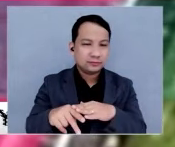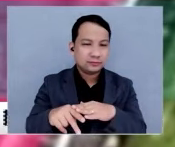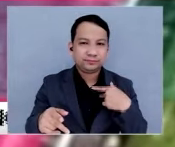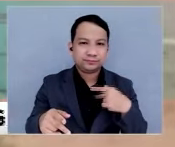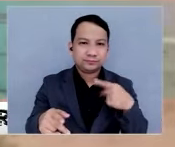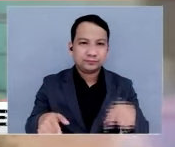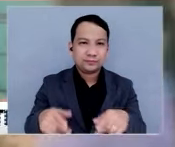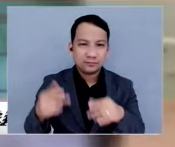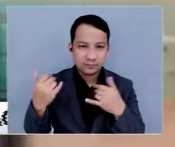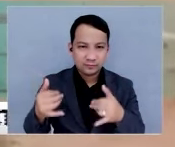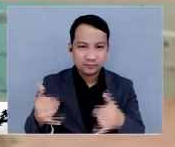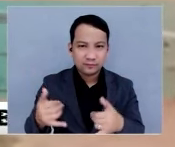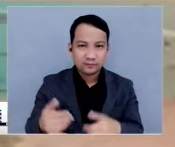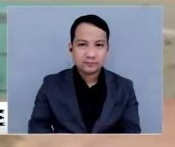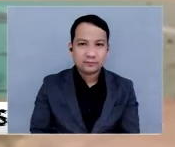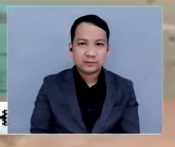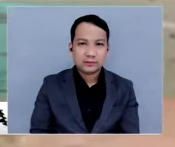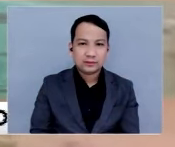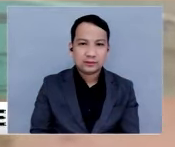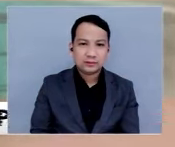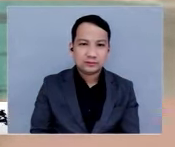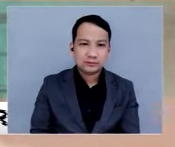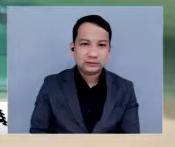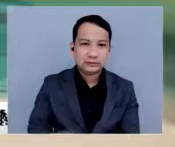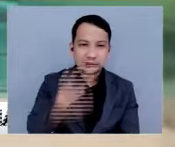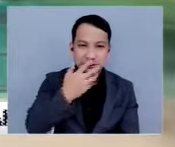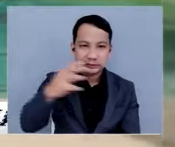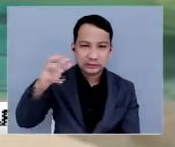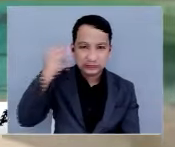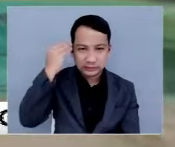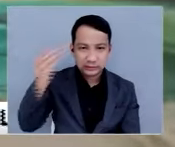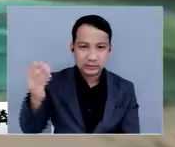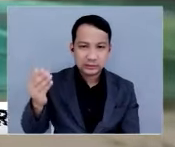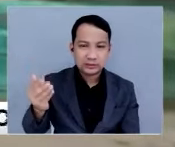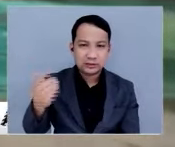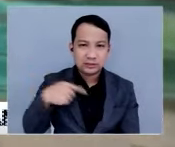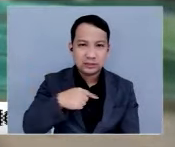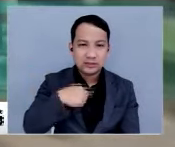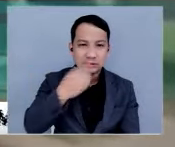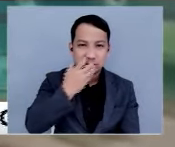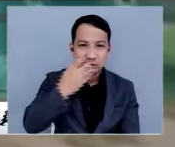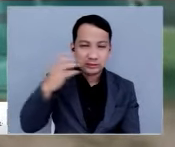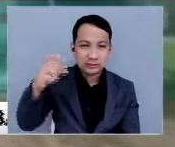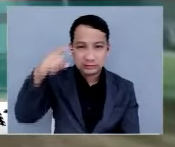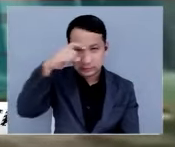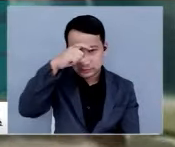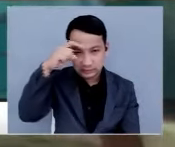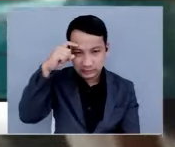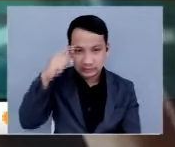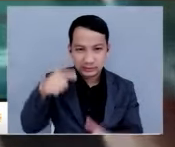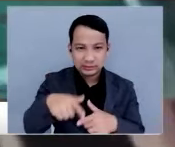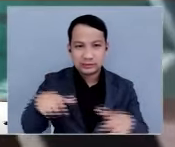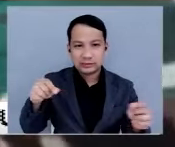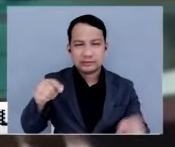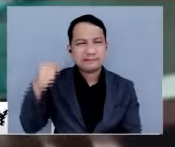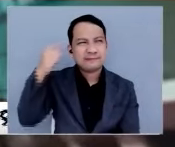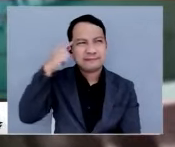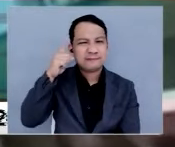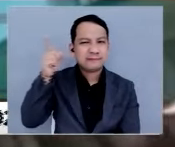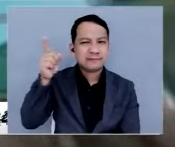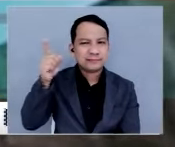ang mga bata sa labas dahil sa tindi ng init, lalo't summer sa Japan. Kaya naman, ito ang naisip na